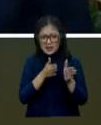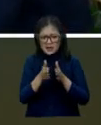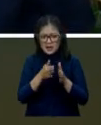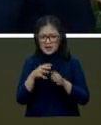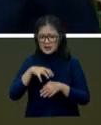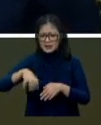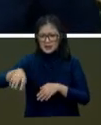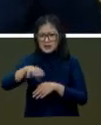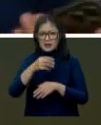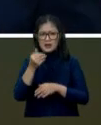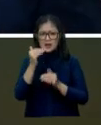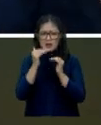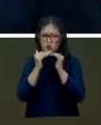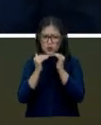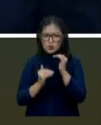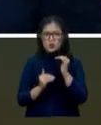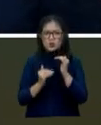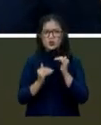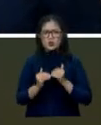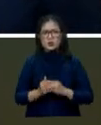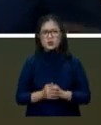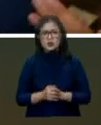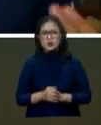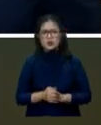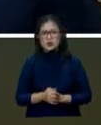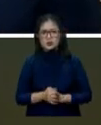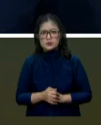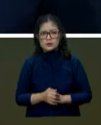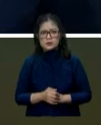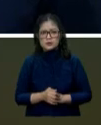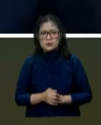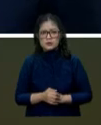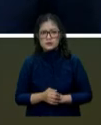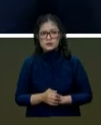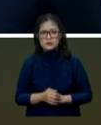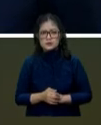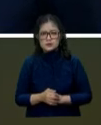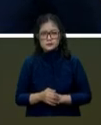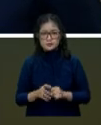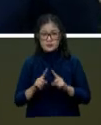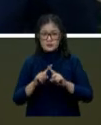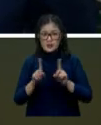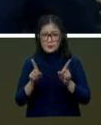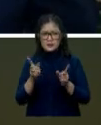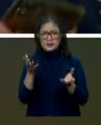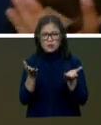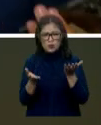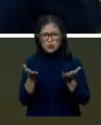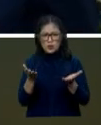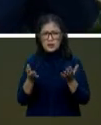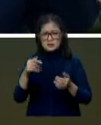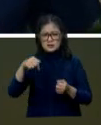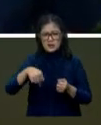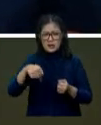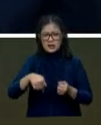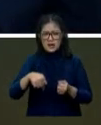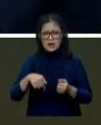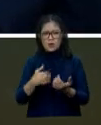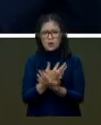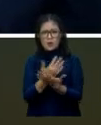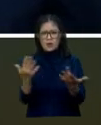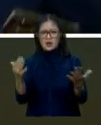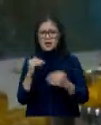mangan di pasar di sejumlah pasar termasuk di pasar yang saya berada namun bisa dipastikan bahwasanya e mereka masih menunggu respon dari